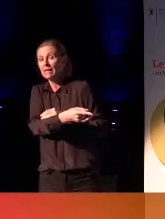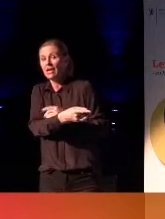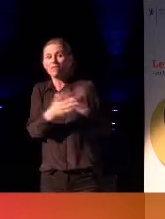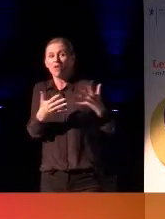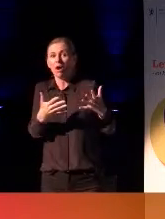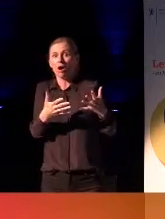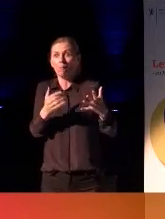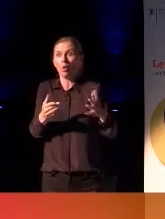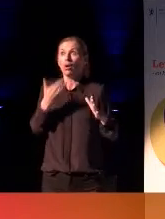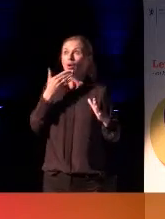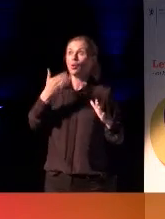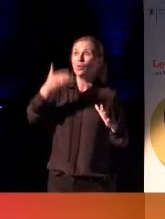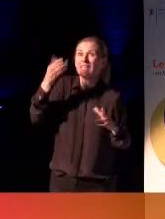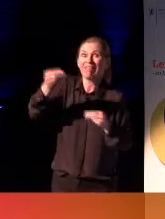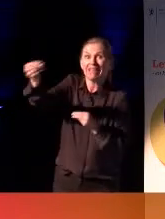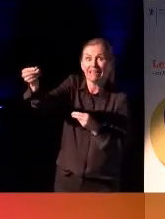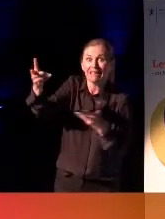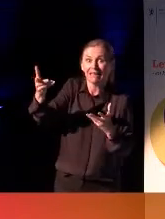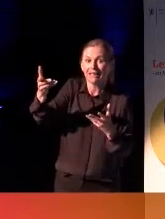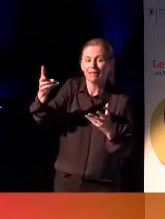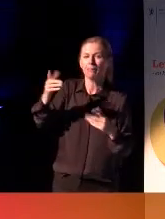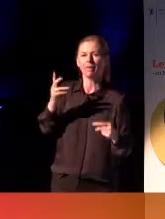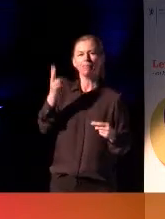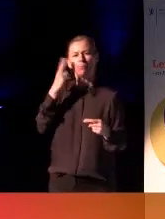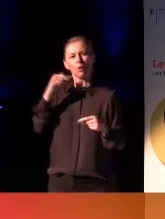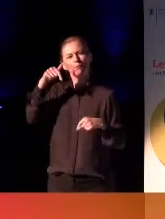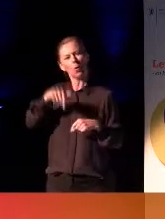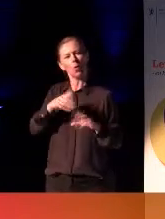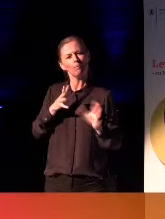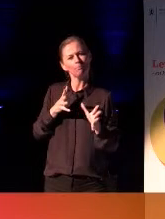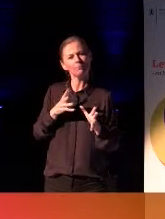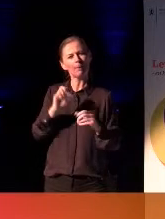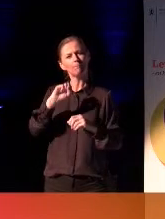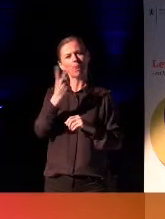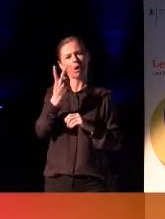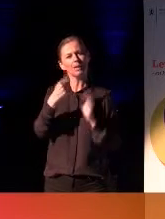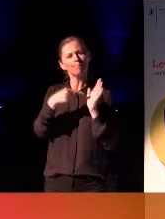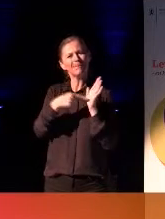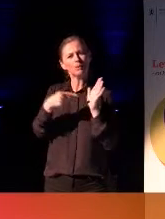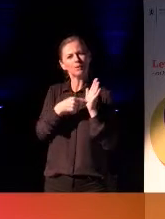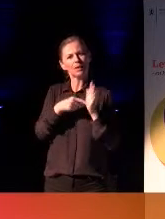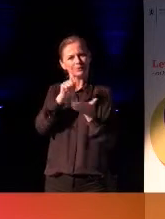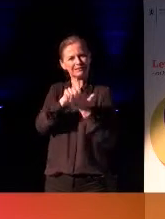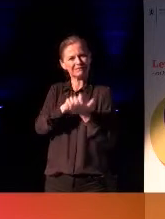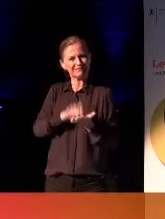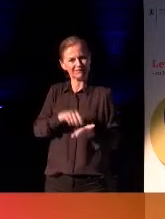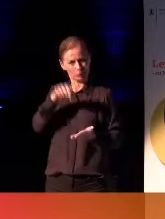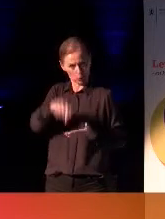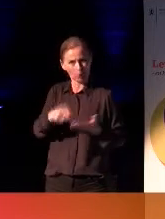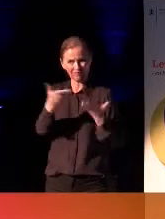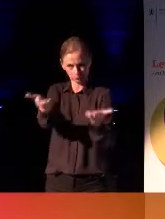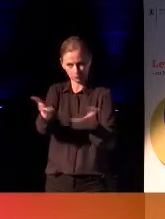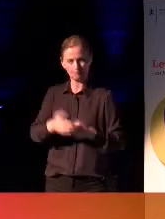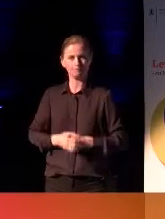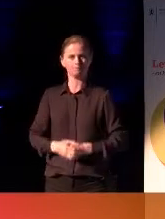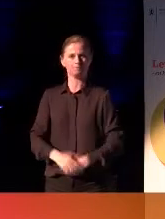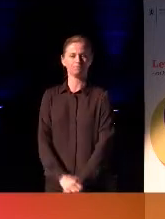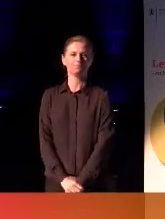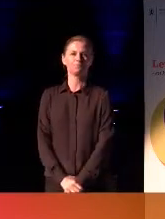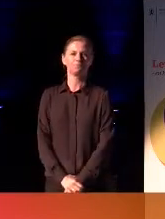Må det godkjennes? Hva vet jeg? Men prøv å bruke nå kanskje et par minutter på å skrive det ned.